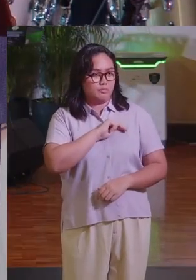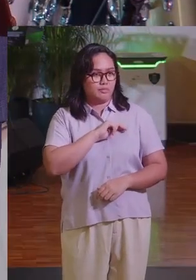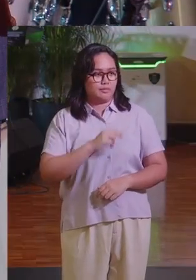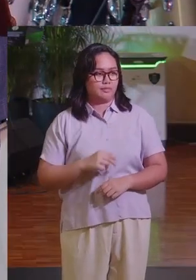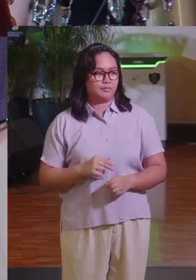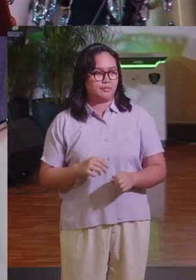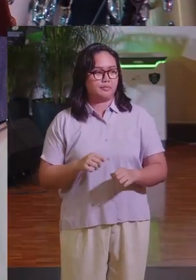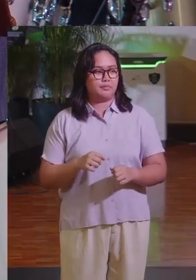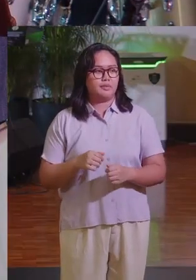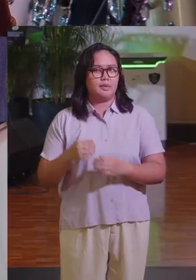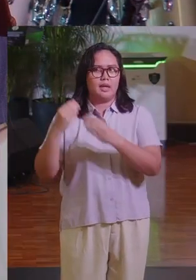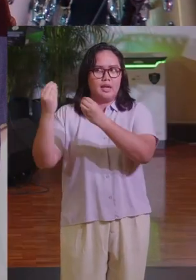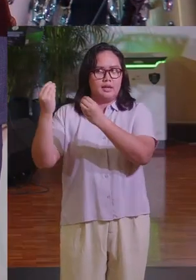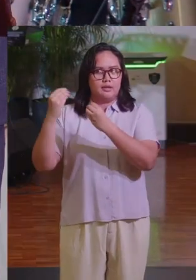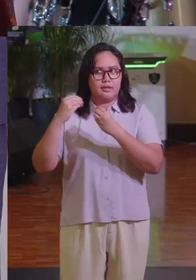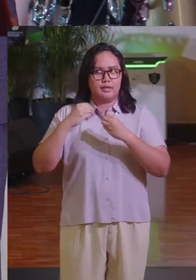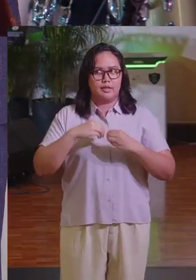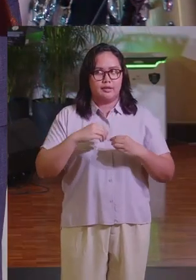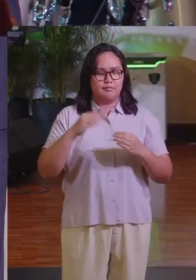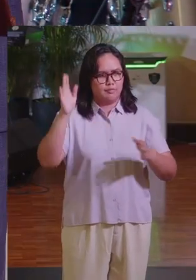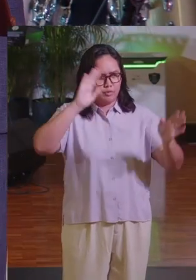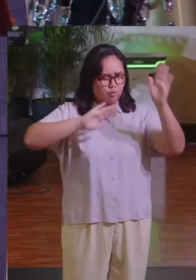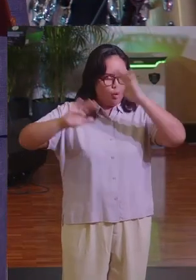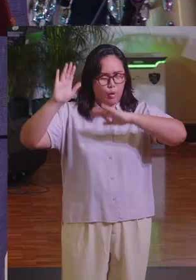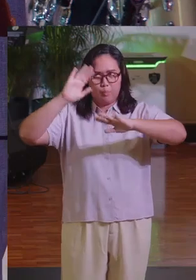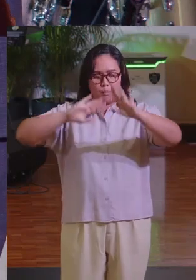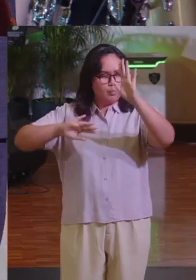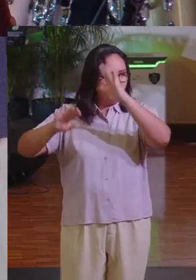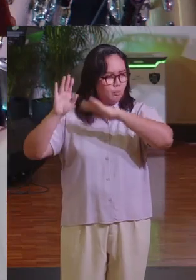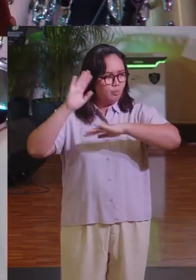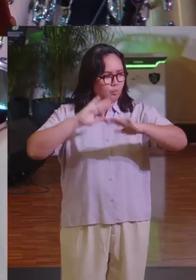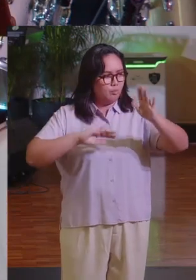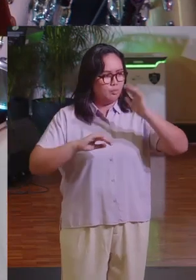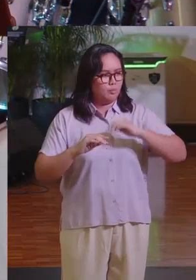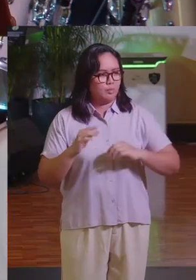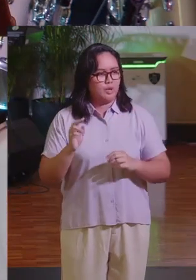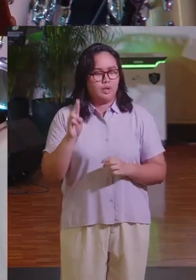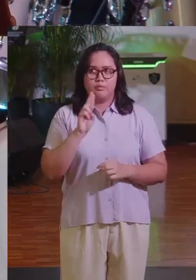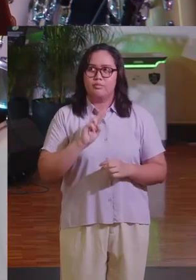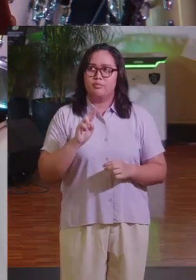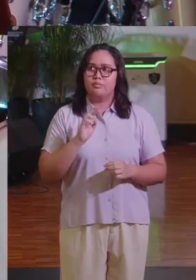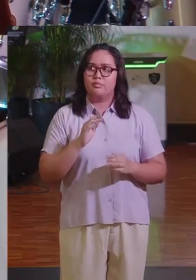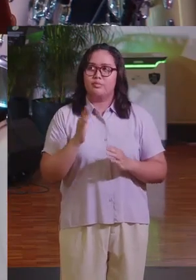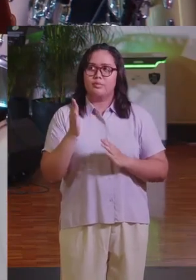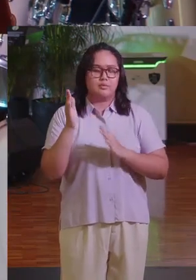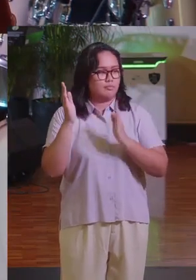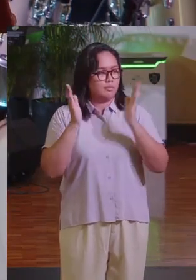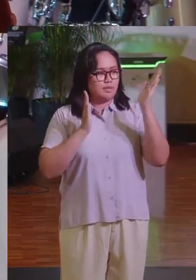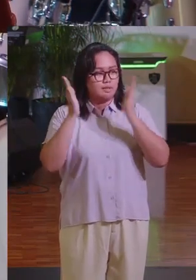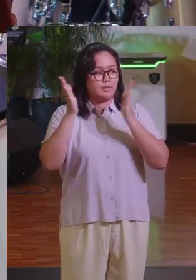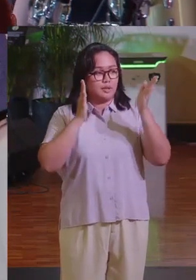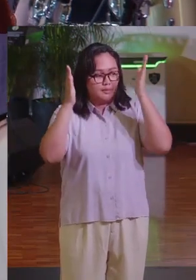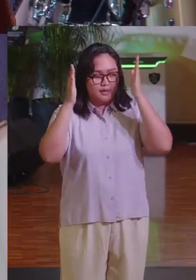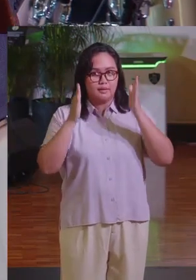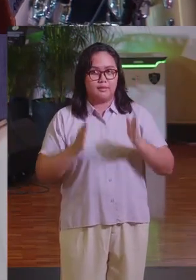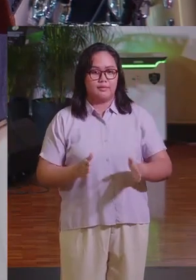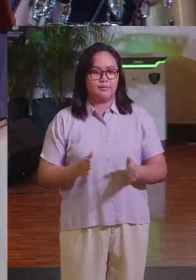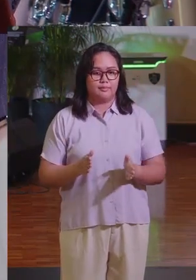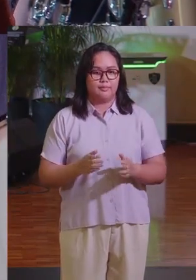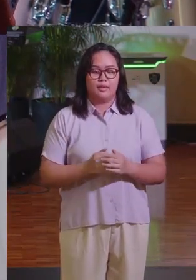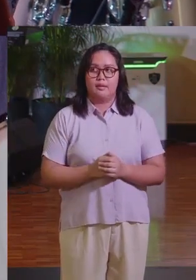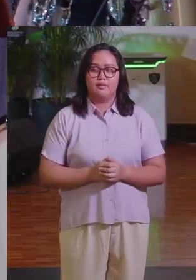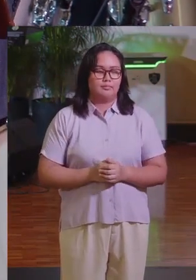bagyo. Ang kanya pong hangarin ay upang ang kanyang lingkod ay magising, mahimasmasan.